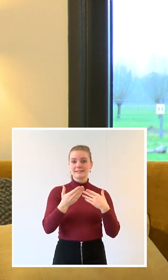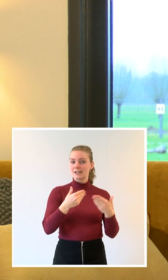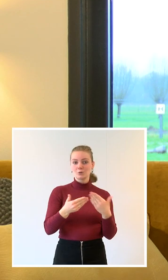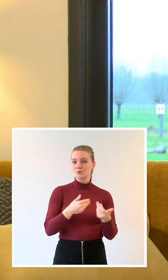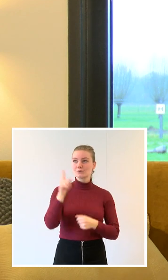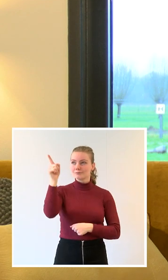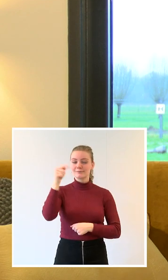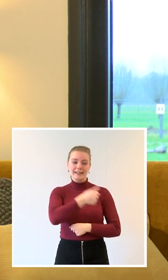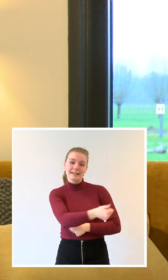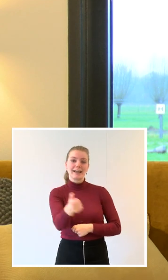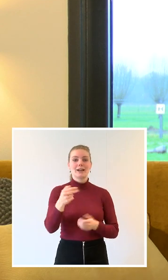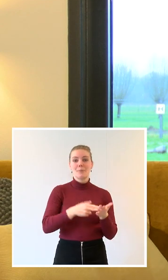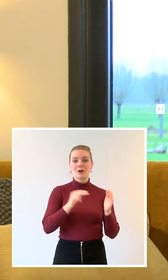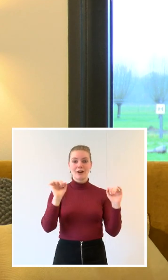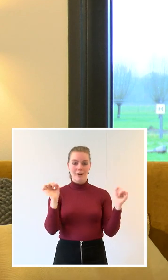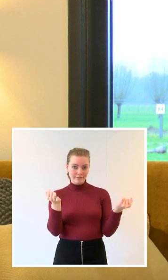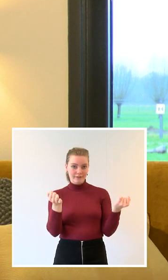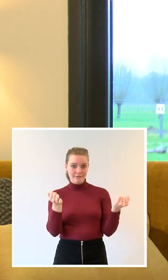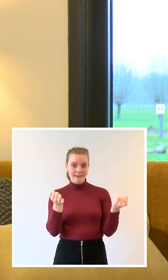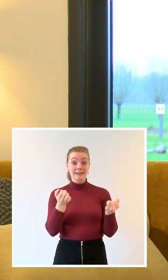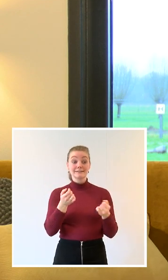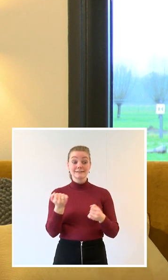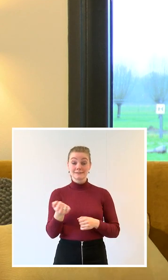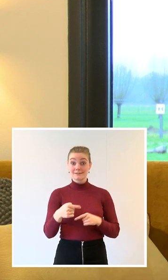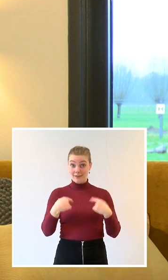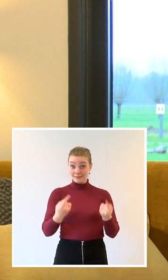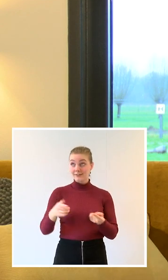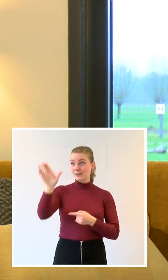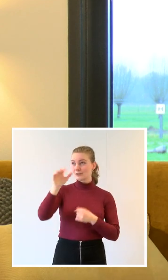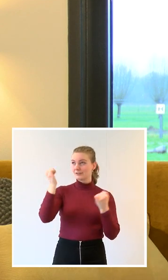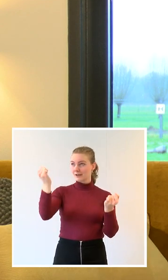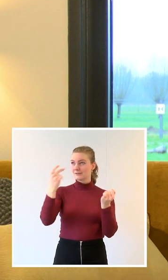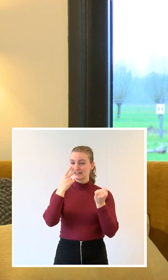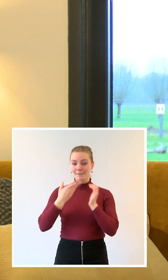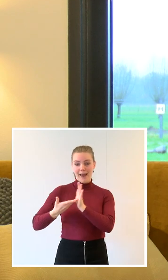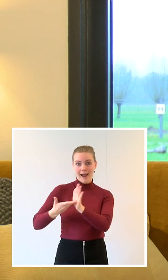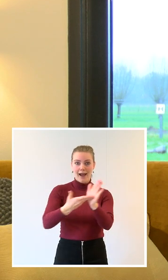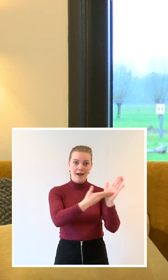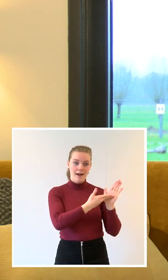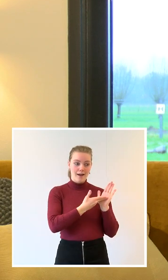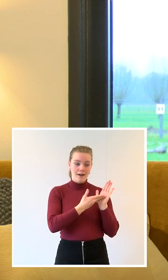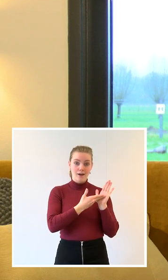daardoor wordt Gods kracht zichtbaar in de zwakheid van mensen.